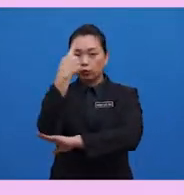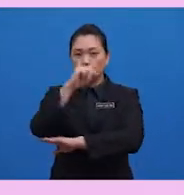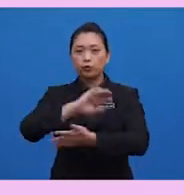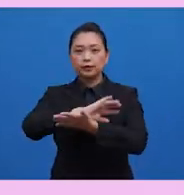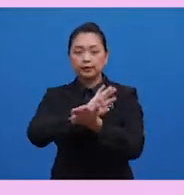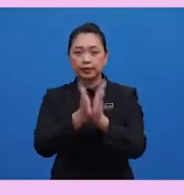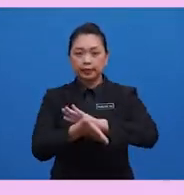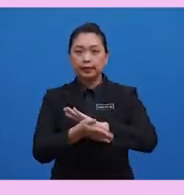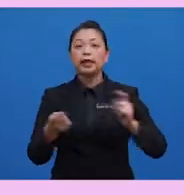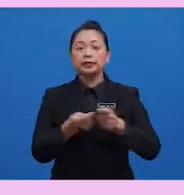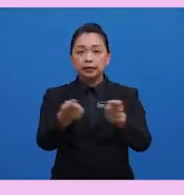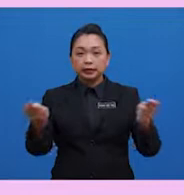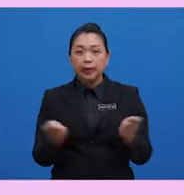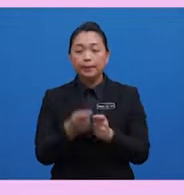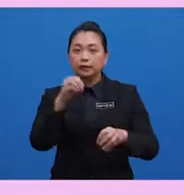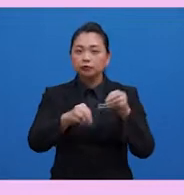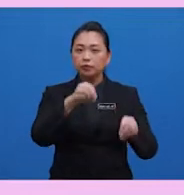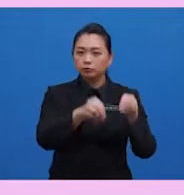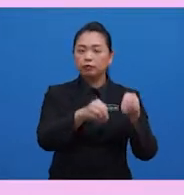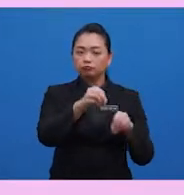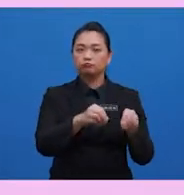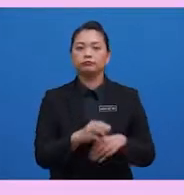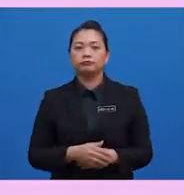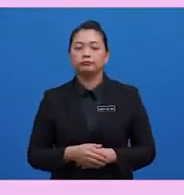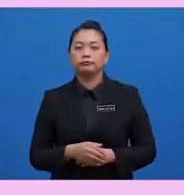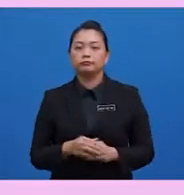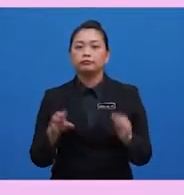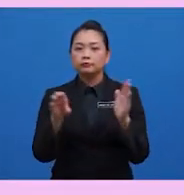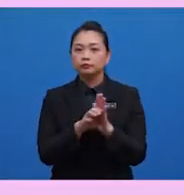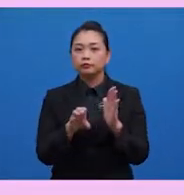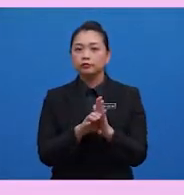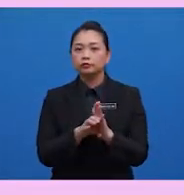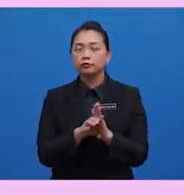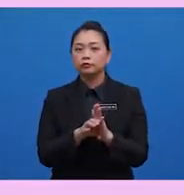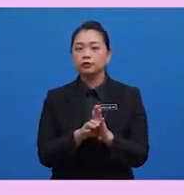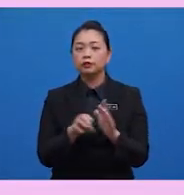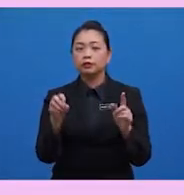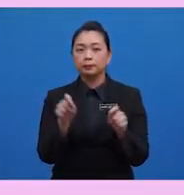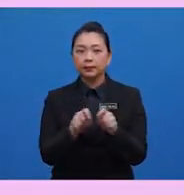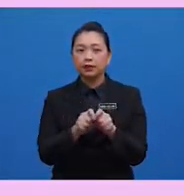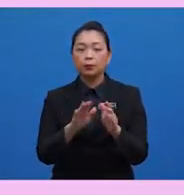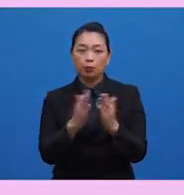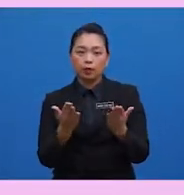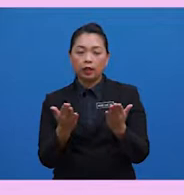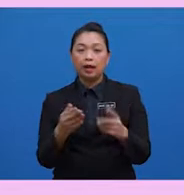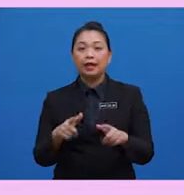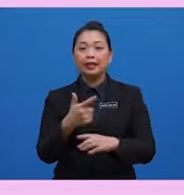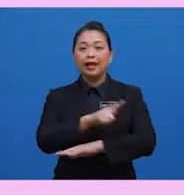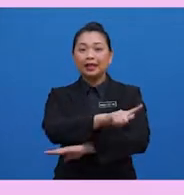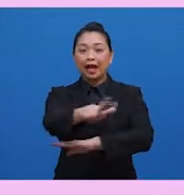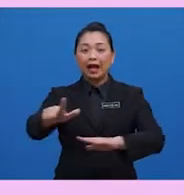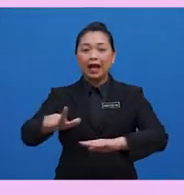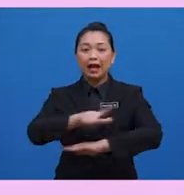dijadikan sebagai kawasan pertanian ladang. Contohnya seperti pembukaan ladang kelapa sawit, getah,